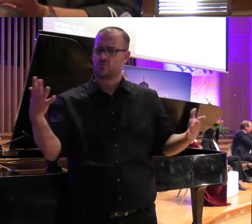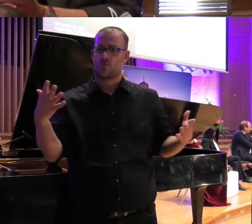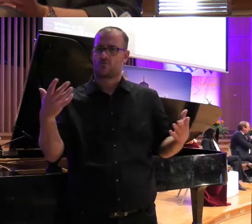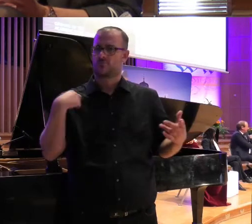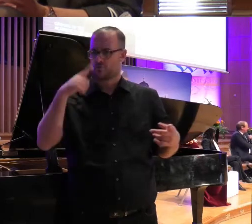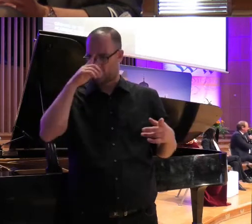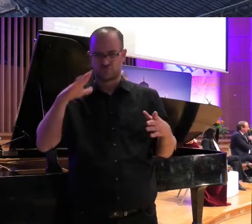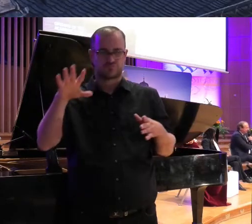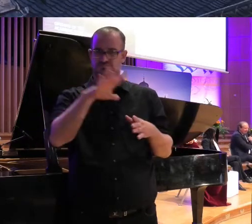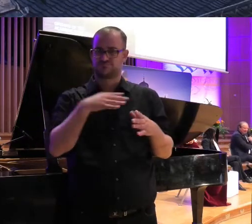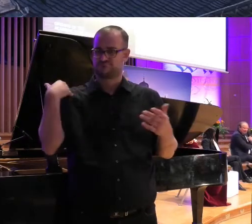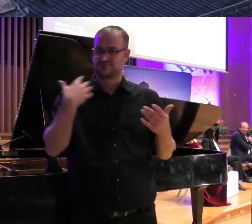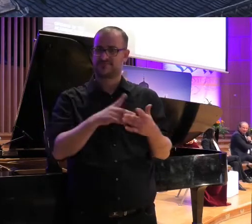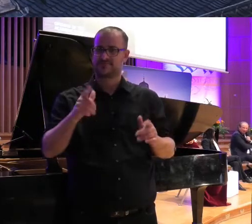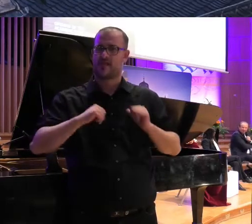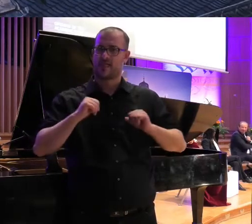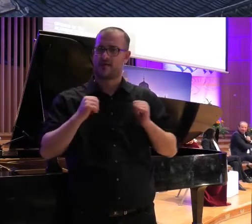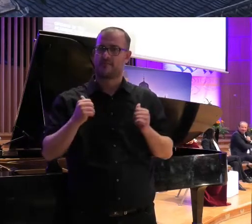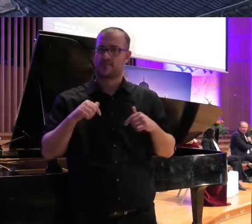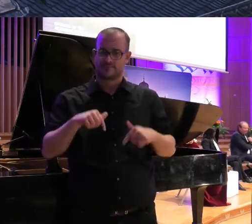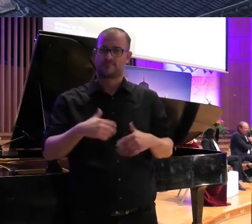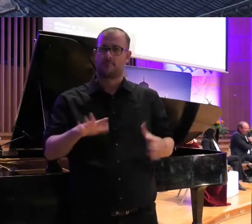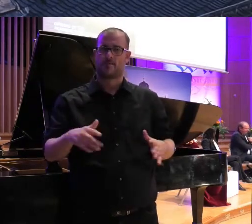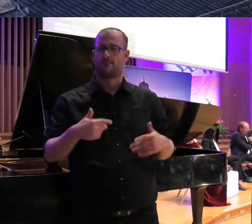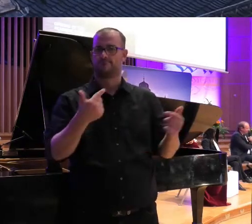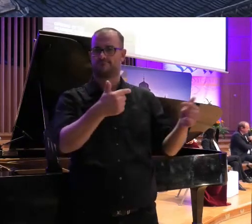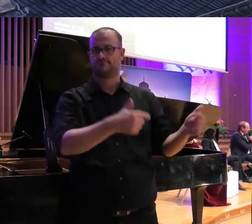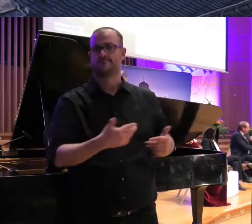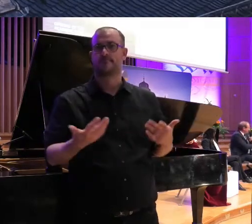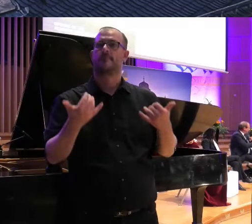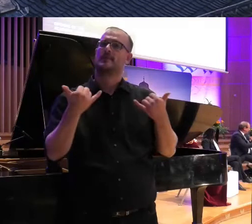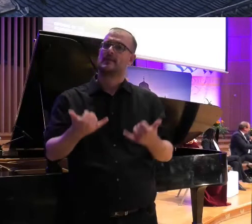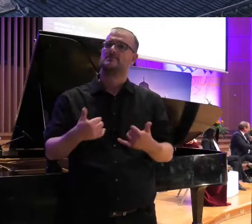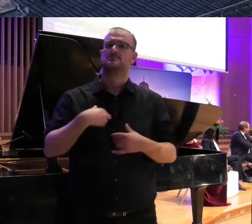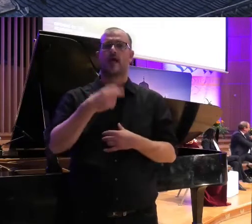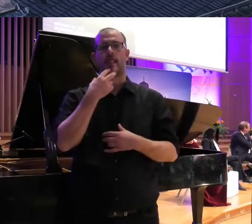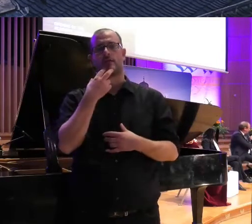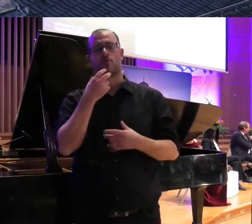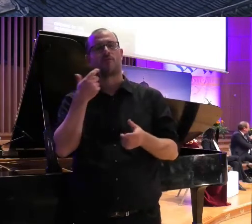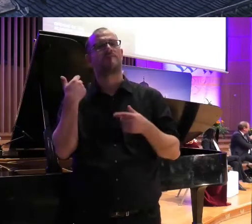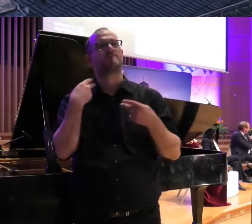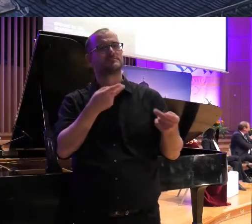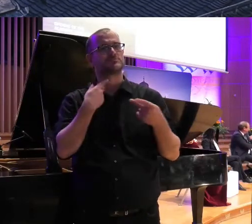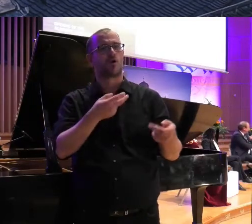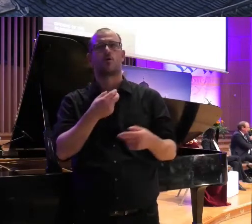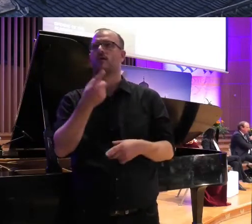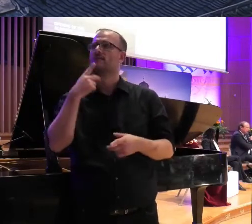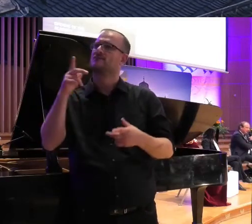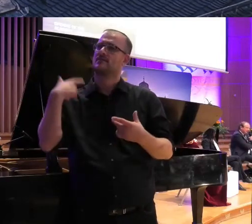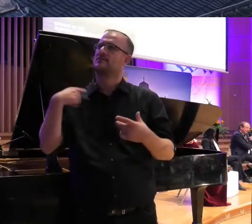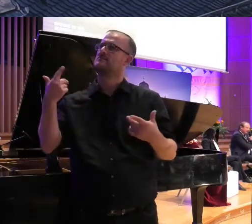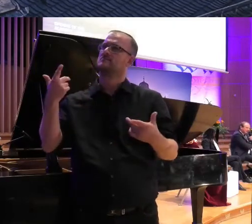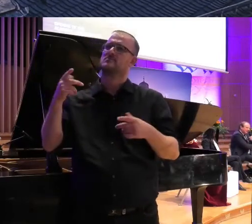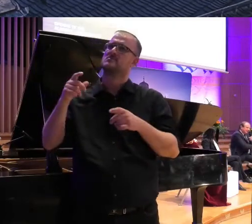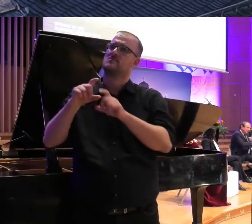in Deutschland auch noch nicht gehabt, wie dieses Mal. Es geht darum, die Elektroversorgung mit Energieversorgungsunternehmen